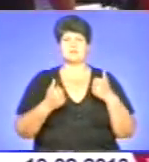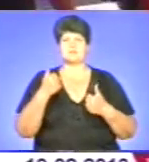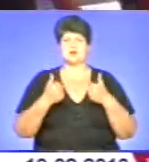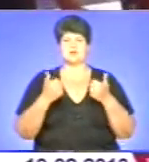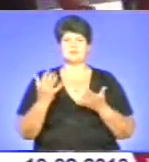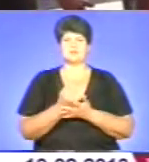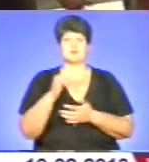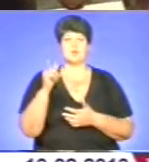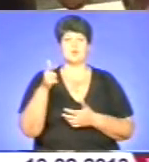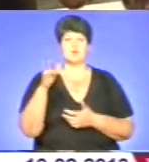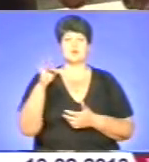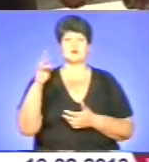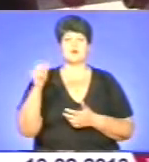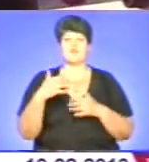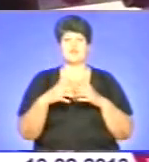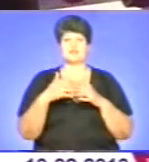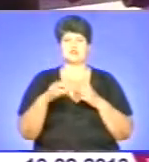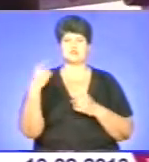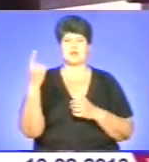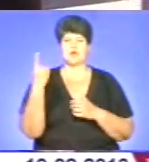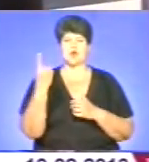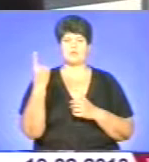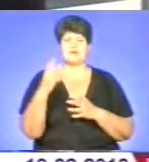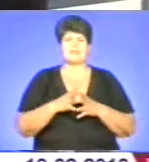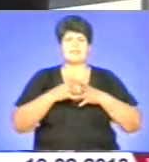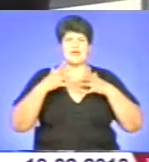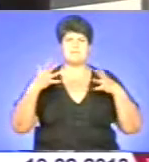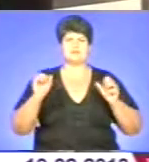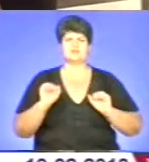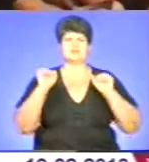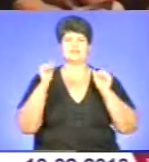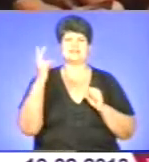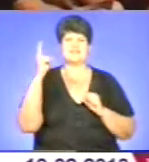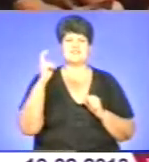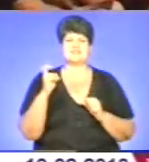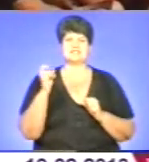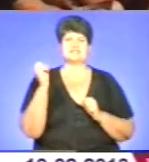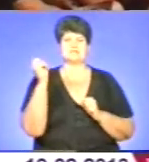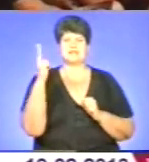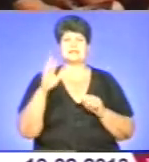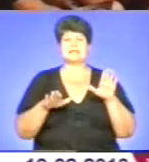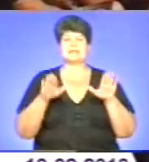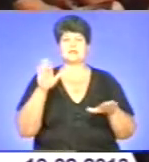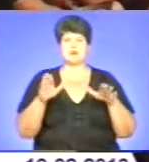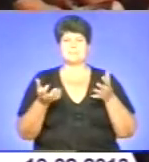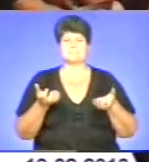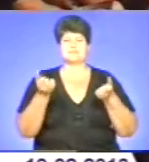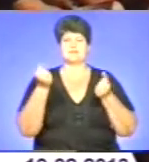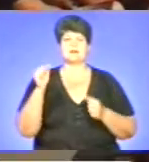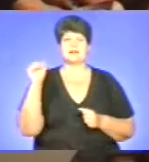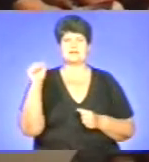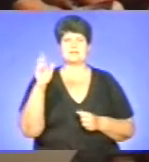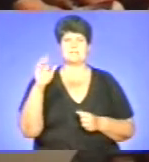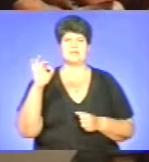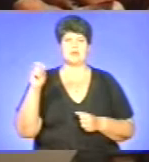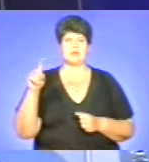Андрій гурнаков із Херсонської області А найбільший вантаж вагою 212,5 кг підняв Андрій